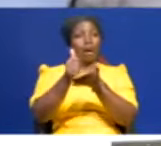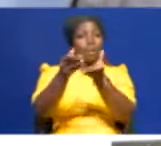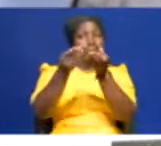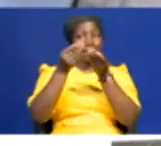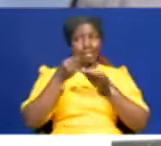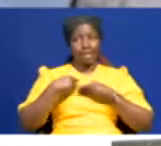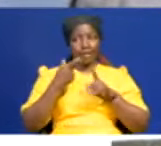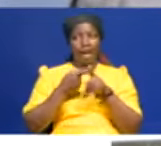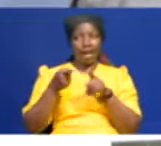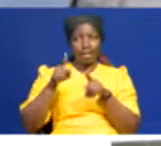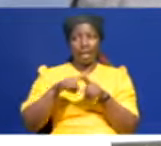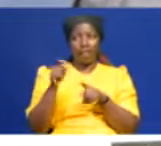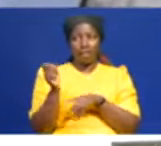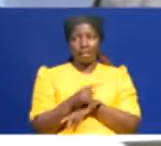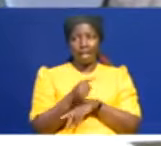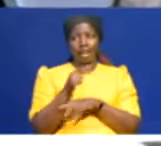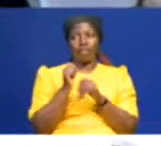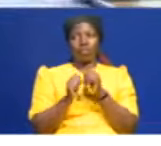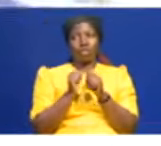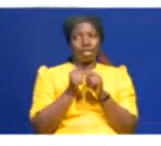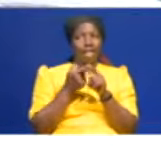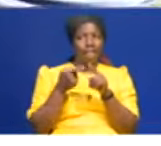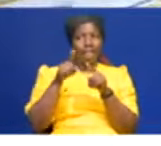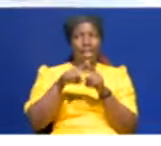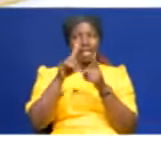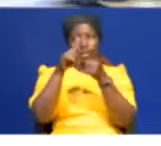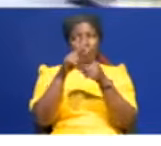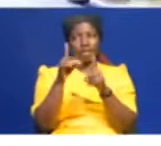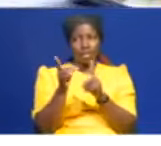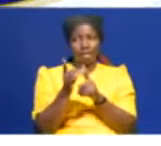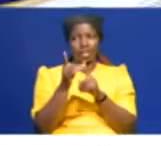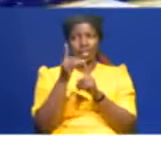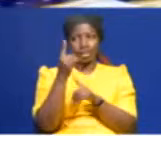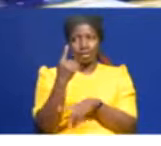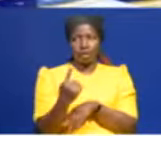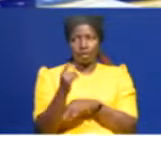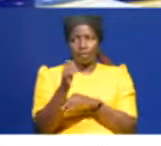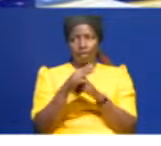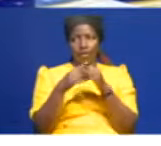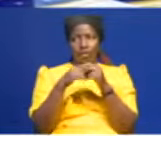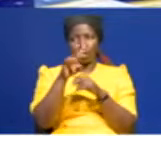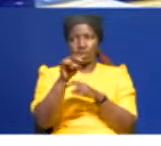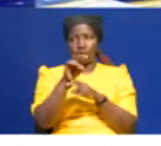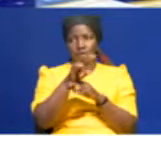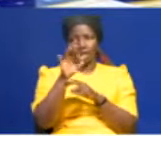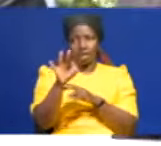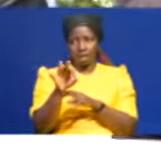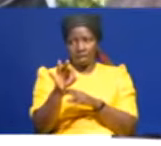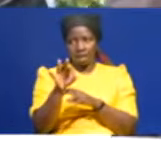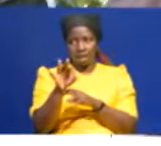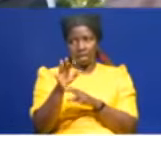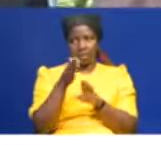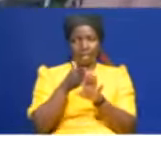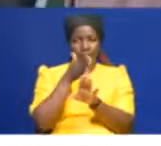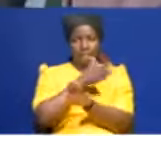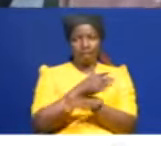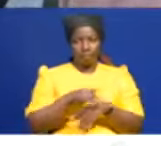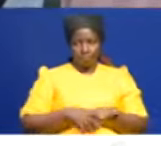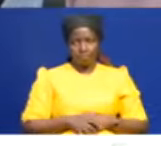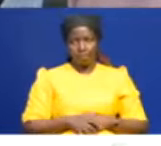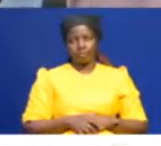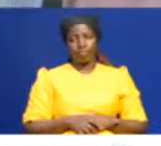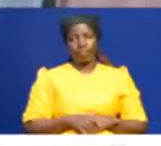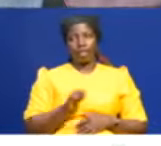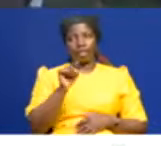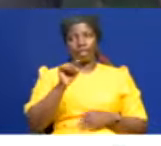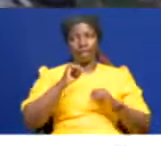mishahara iliyolimbikizwa hadi tarehe 1 mwezi Julai mwaka 2023. Mkataba huo uliafikiwa na